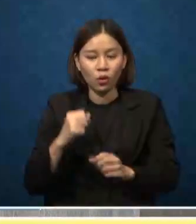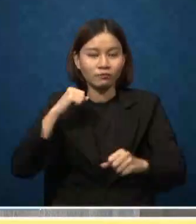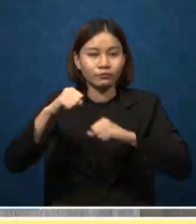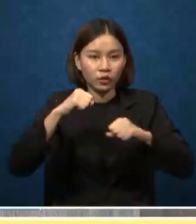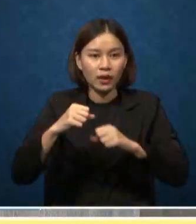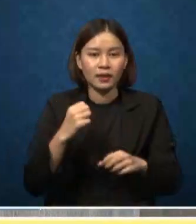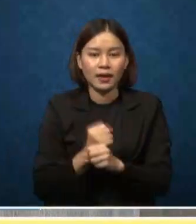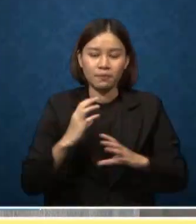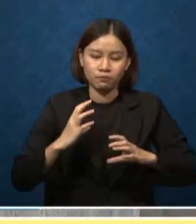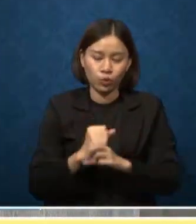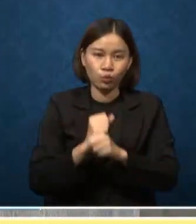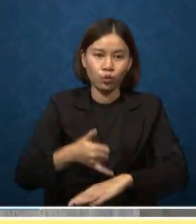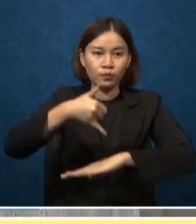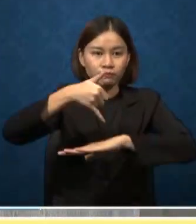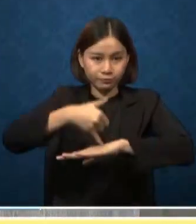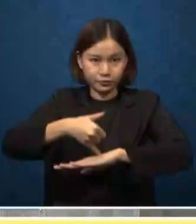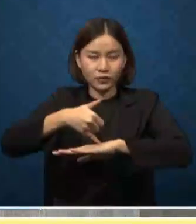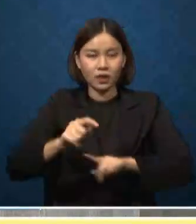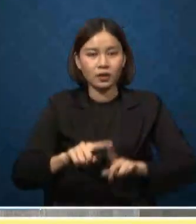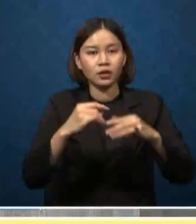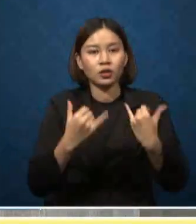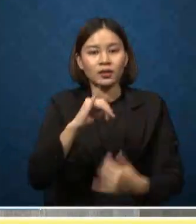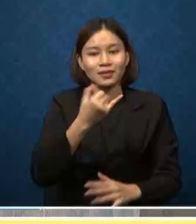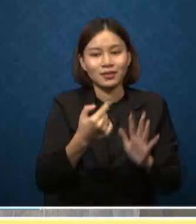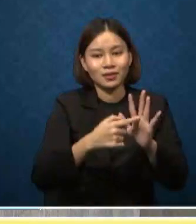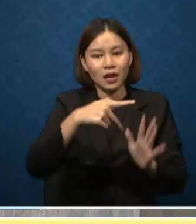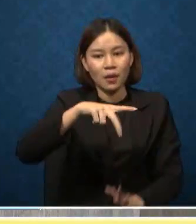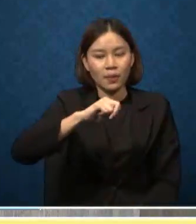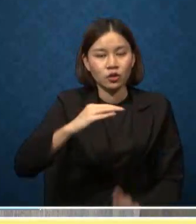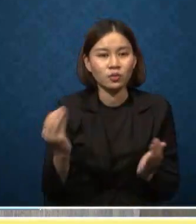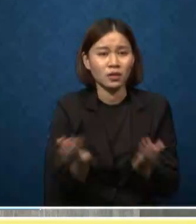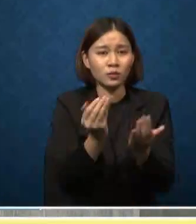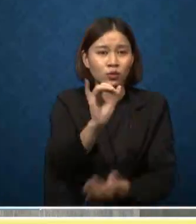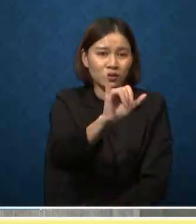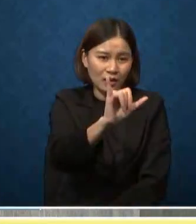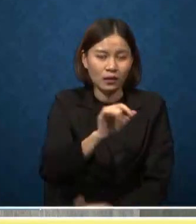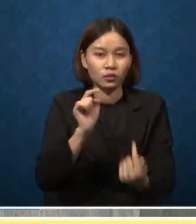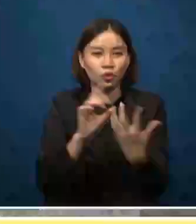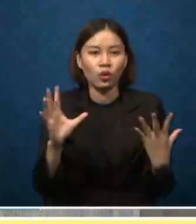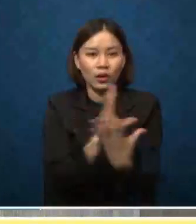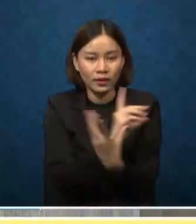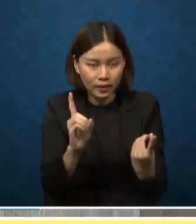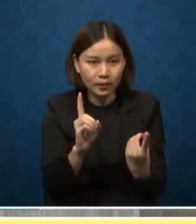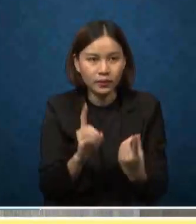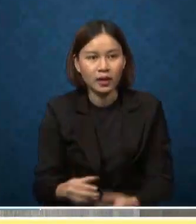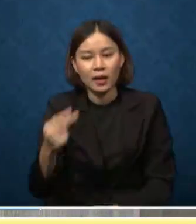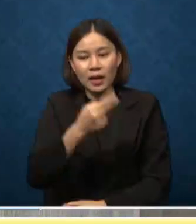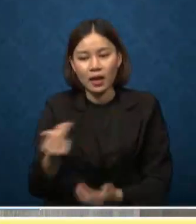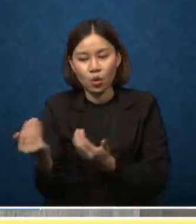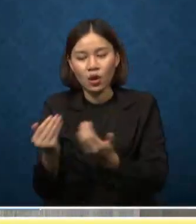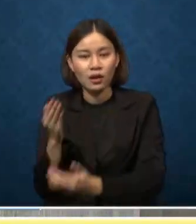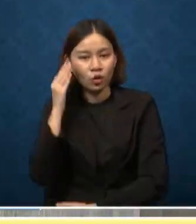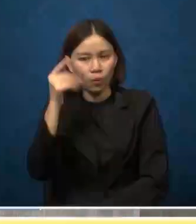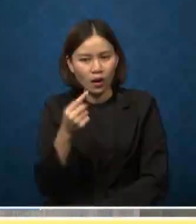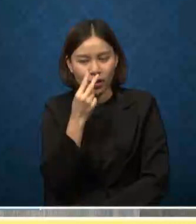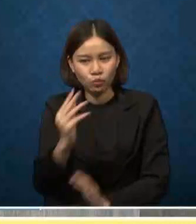ให้นะคุณจาพนมก็ยังไม่ถูกเชิดชูเท่าไหร่นักในเชิงของวัฒนธรรมแล้วก็ให้ลูกหลานได้ได้เป็น